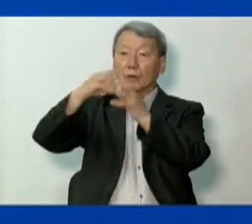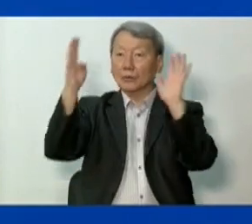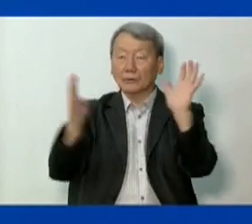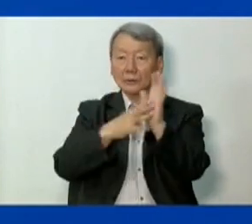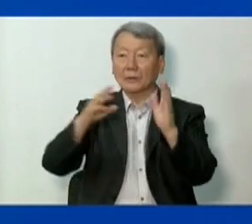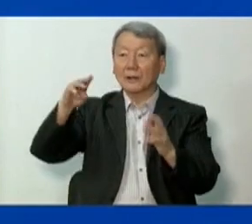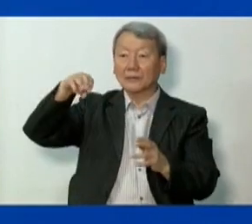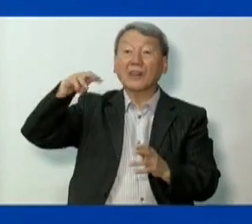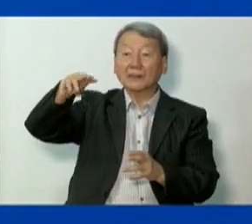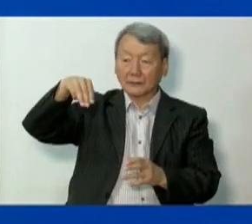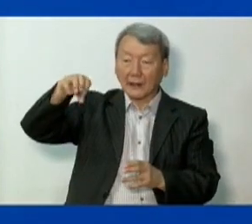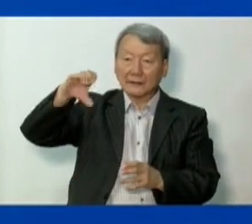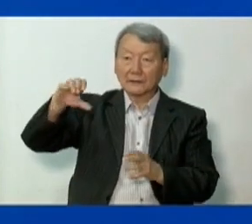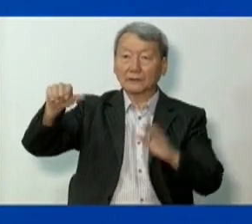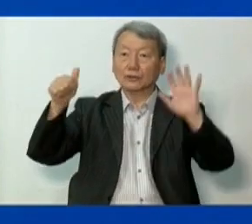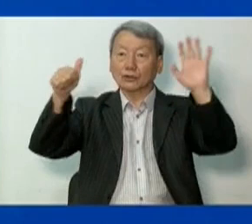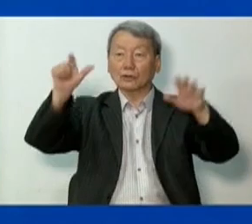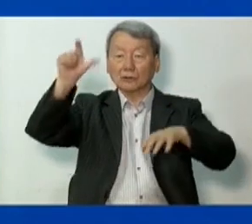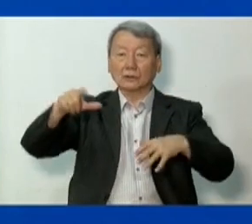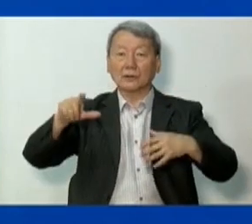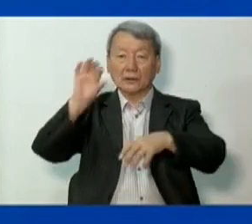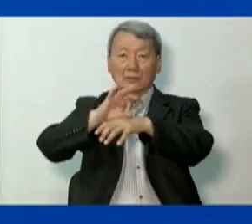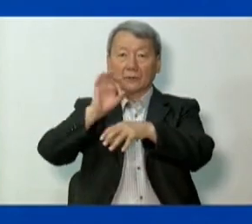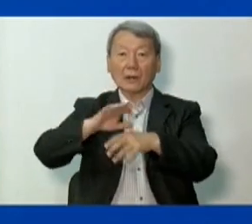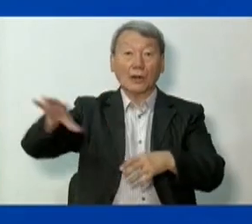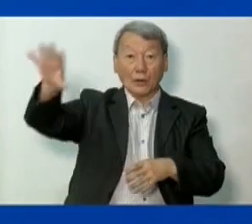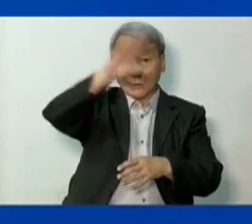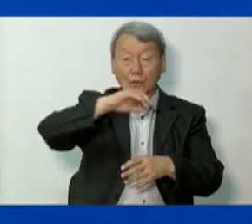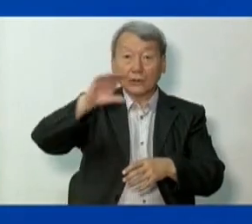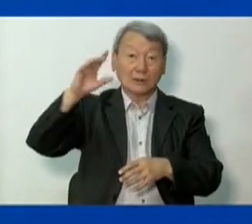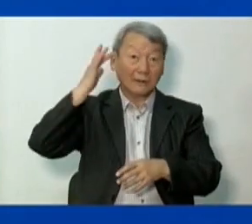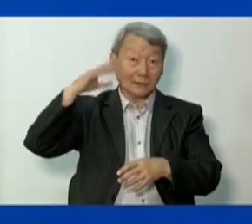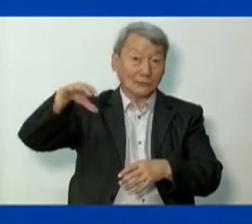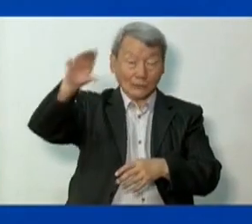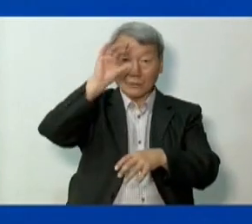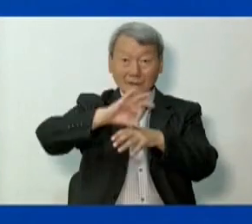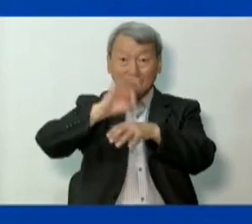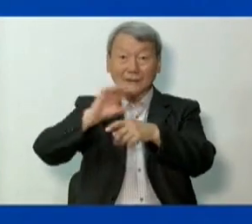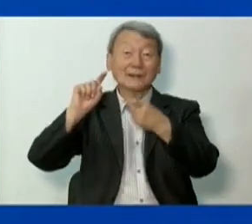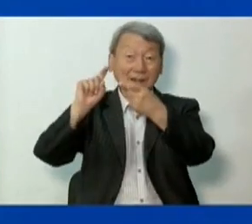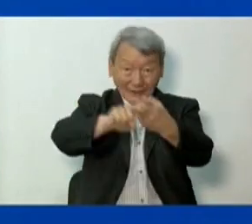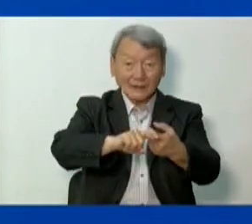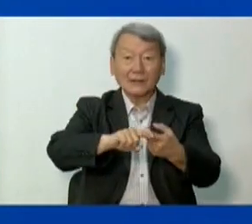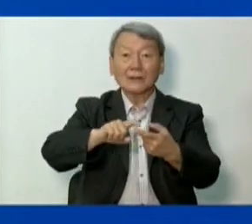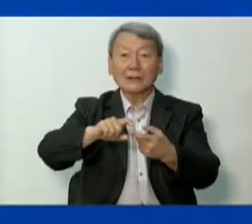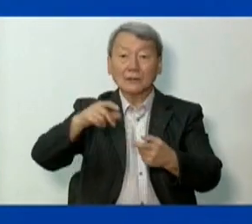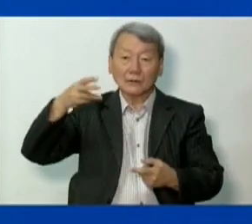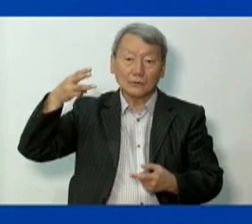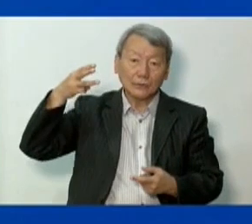19, Талас облусунда 6 учур. Кыргызстанда тастыкталган COVID-19 инфекциясынын жалпы